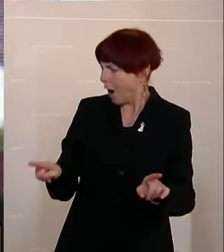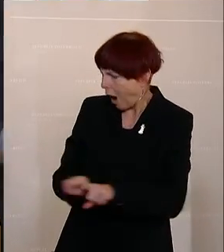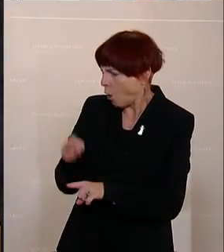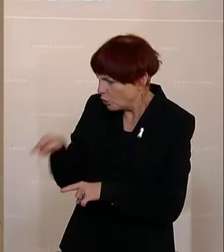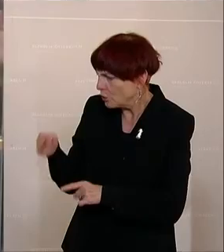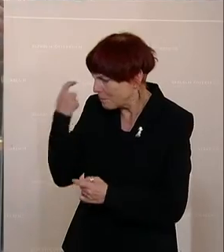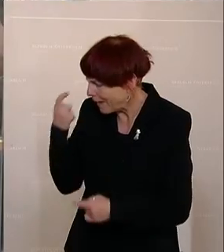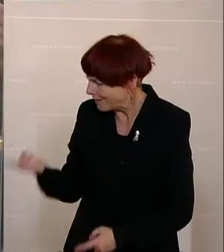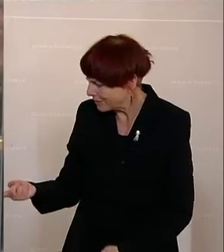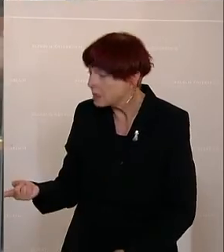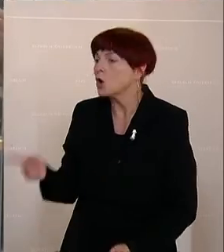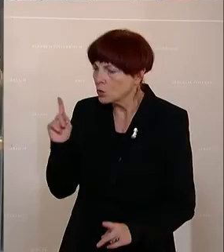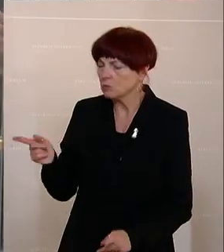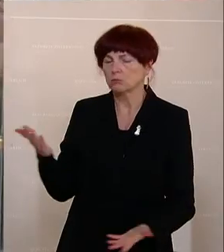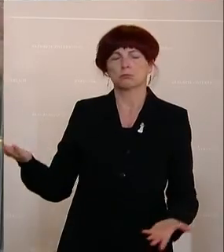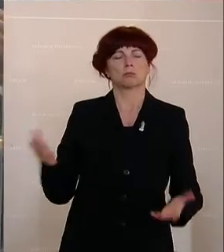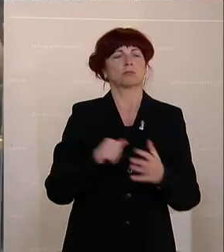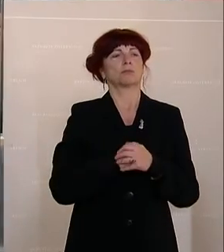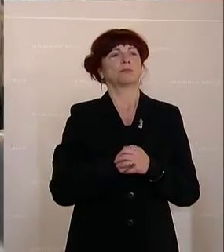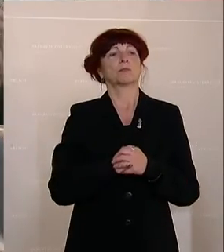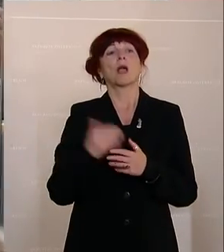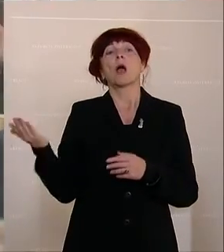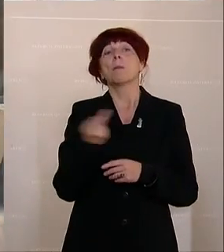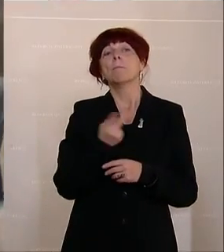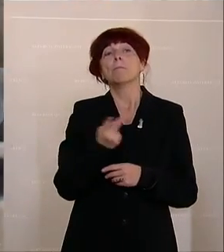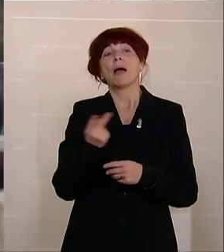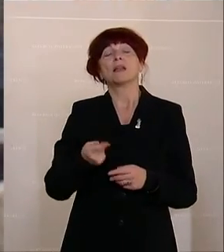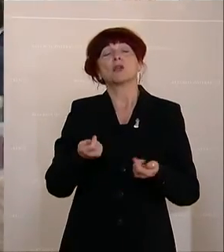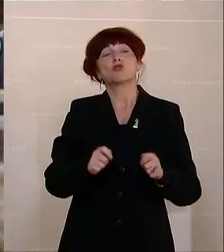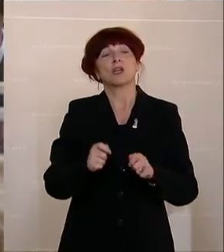Beide Entschließungsanträge sind ordnungsgemäß eingebracht und stehen somit auch verhandelt.